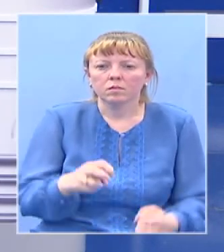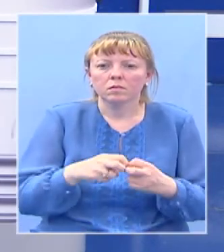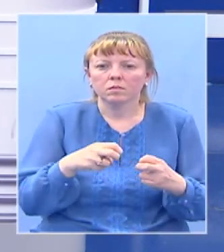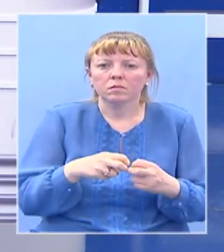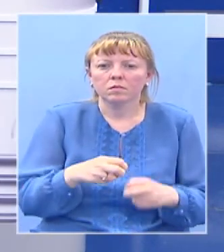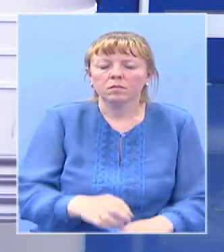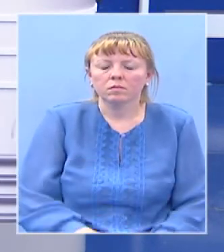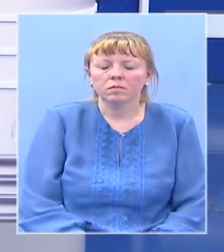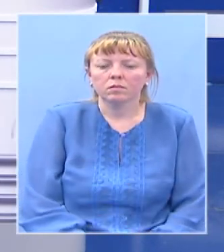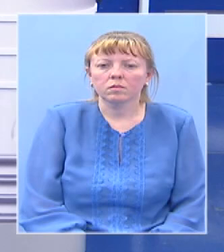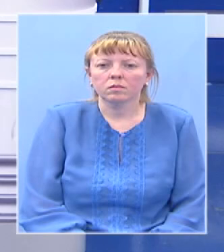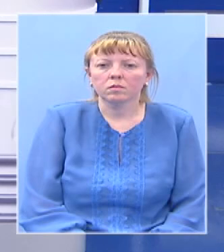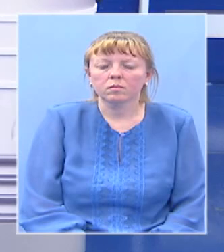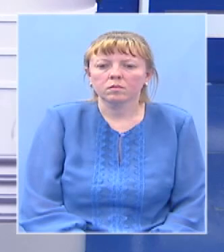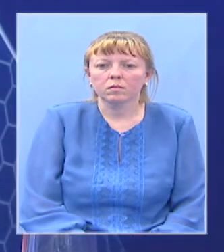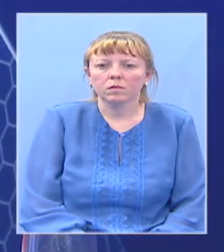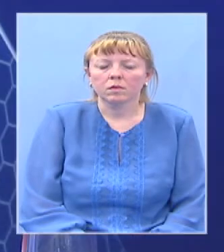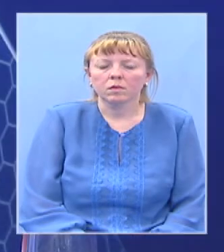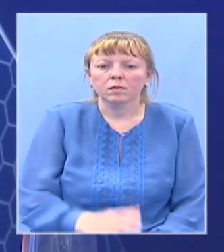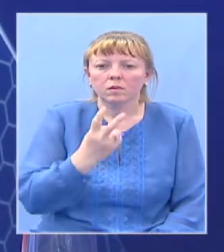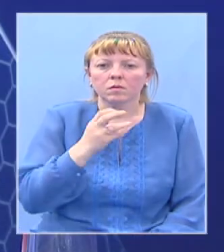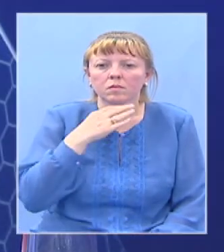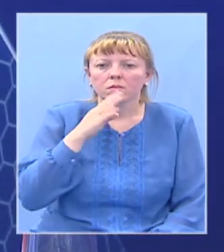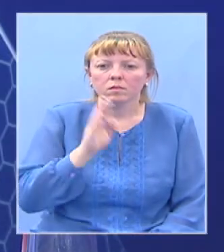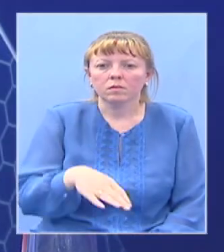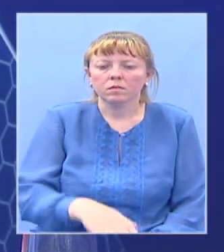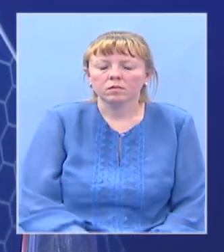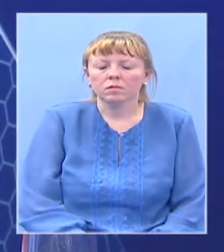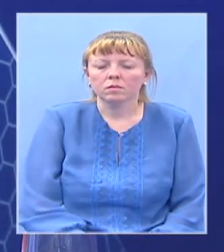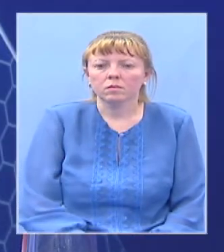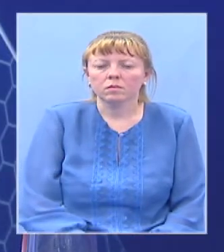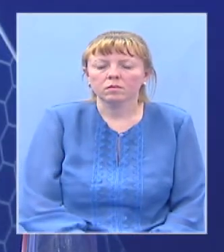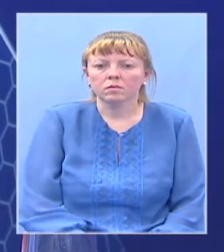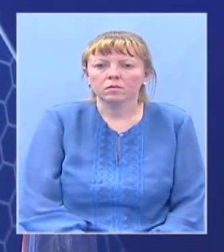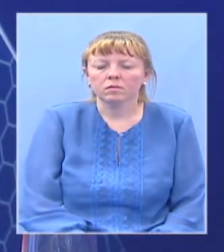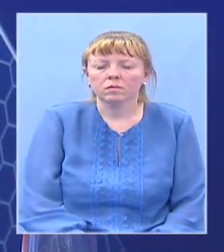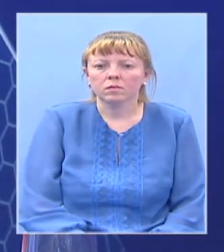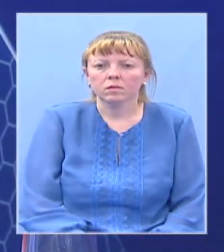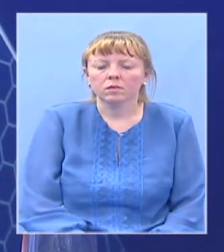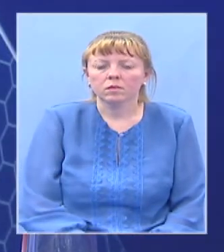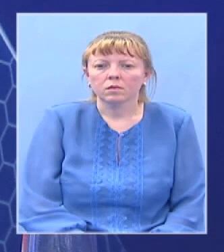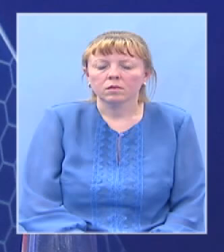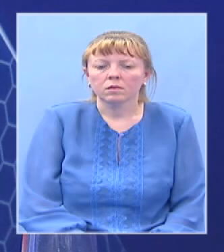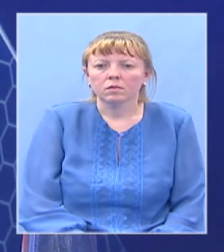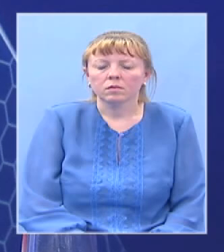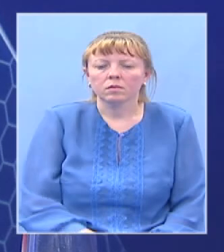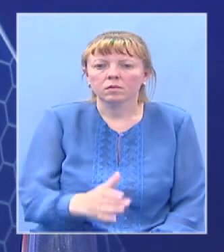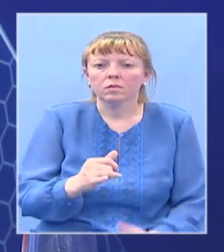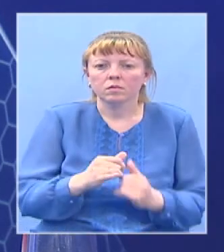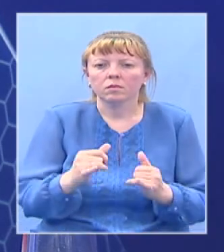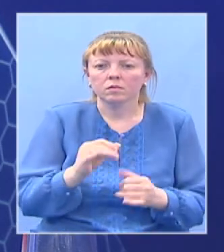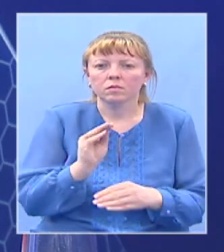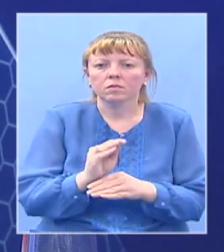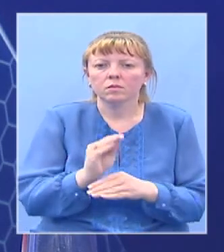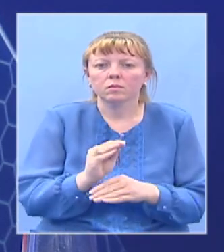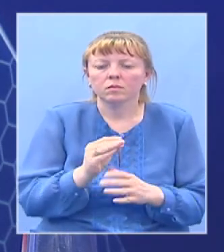проблемным Доро Ну двух постов достаточно для нашего региона вс-таки территория такая довольно или ожидается поступление